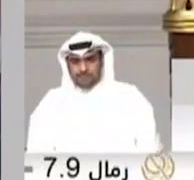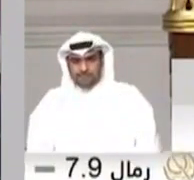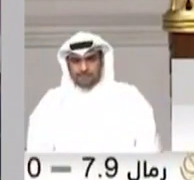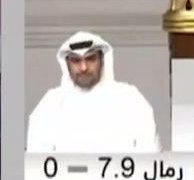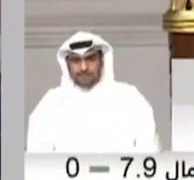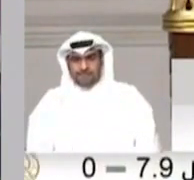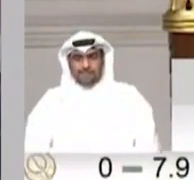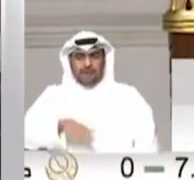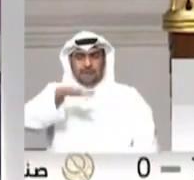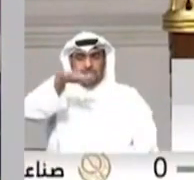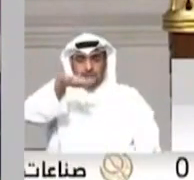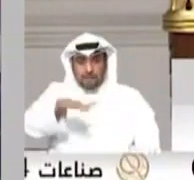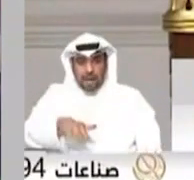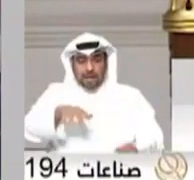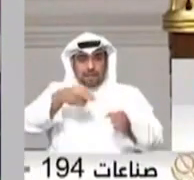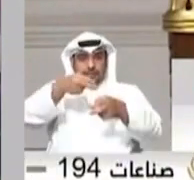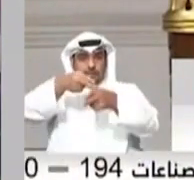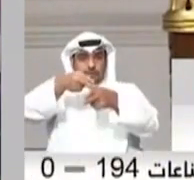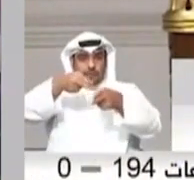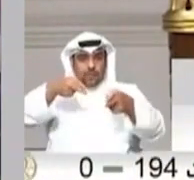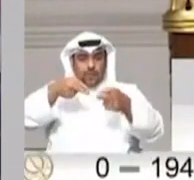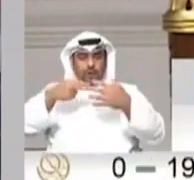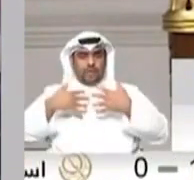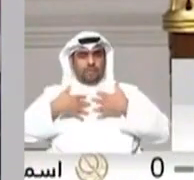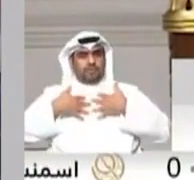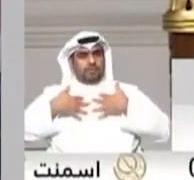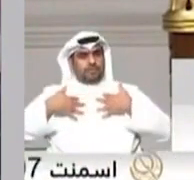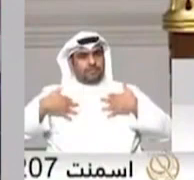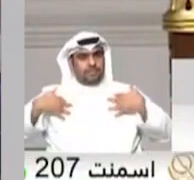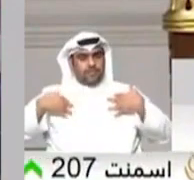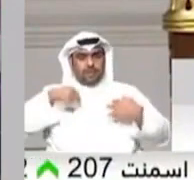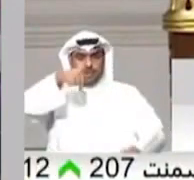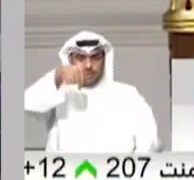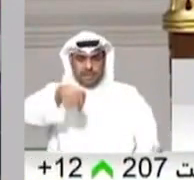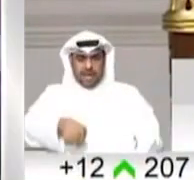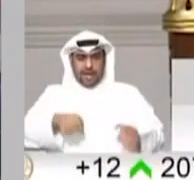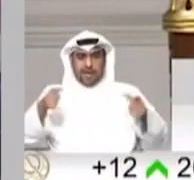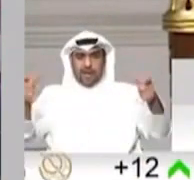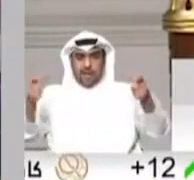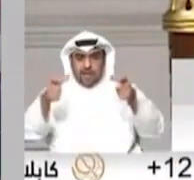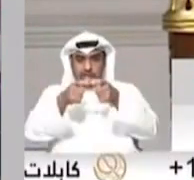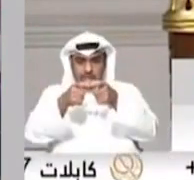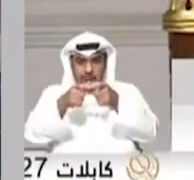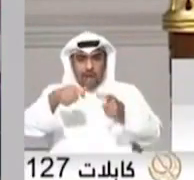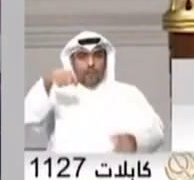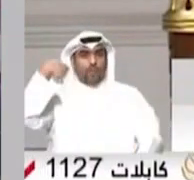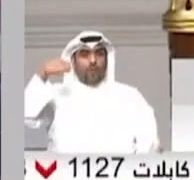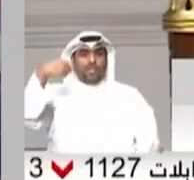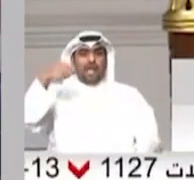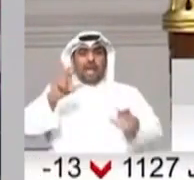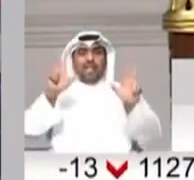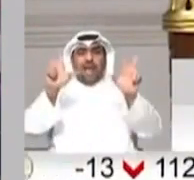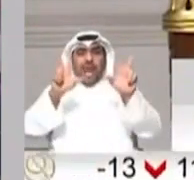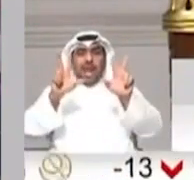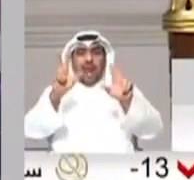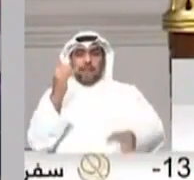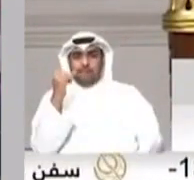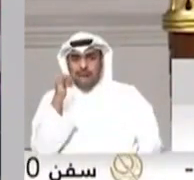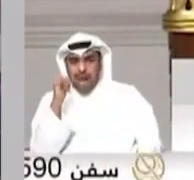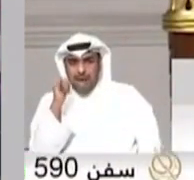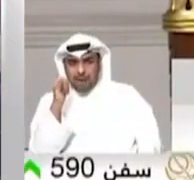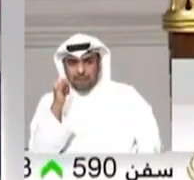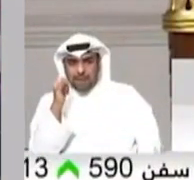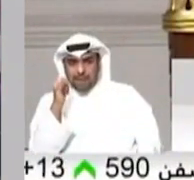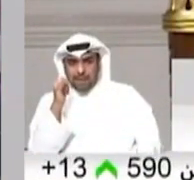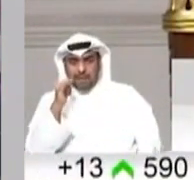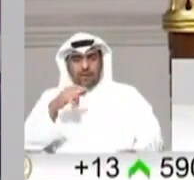يسعد دولة الكويت أن تحتضن اجتماعات هذه النخبة المتميزة من أصحاب